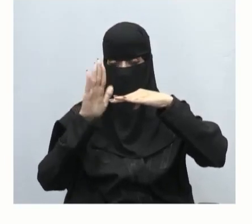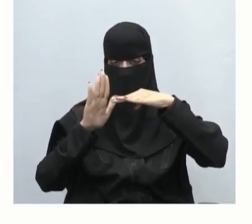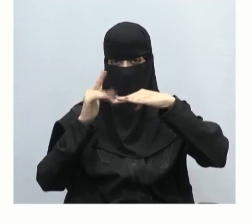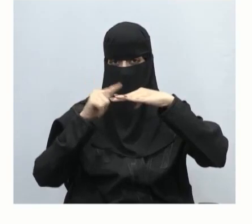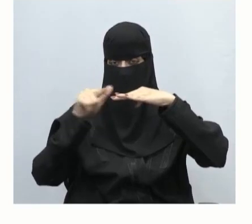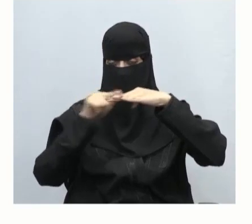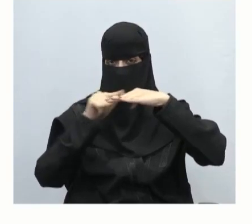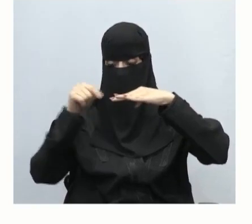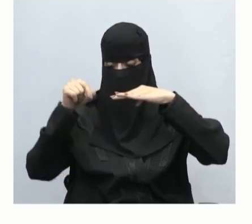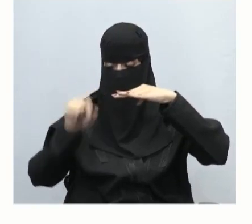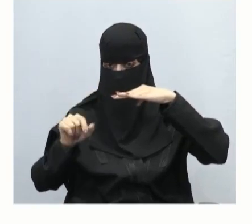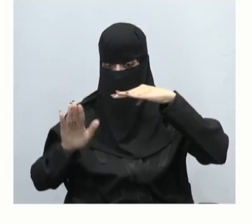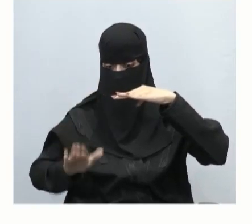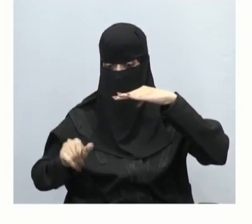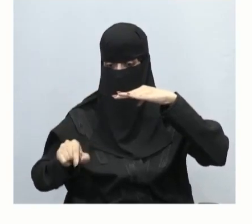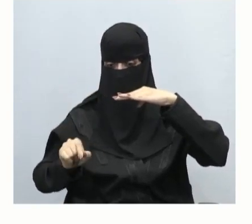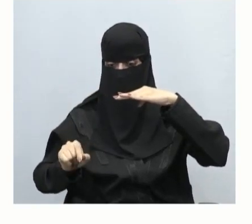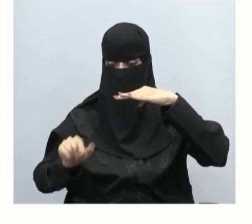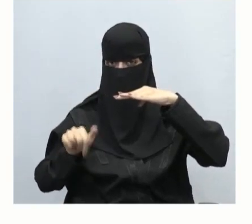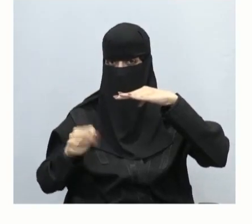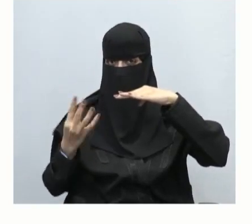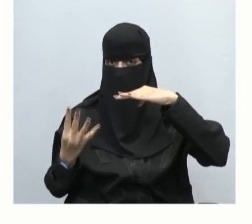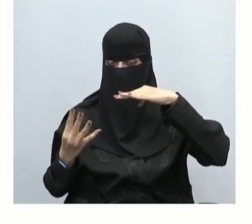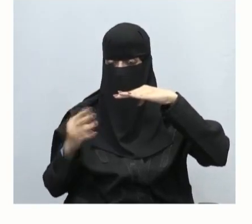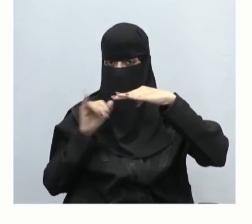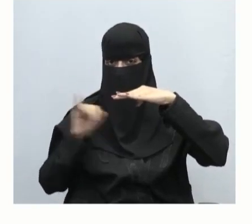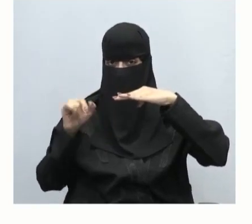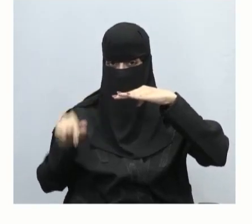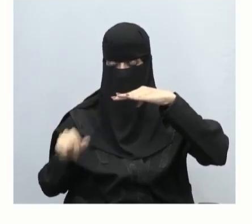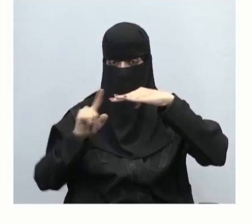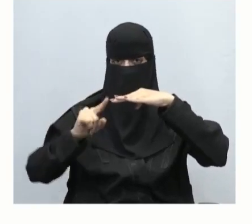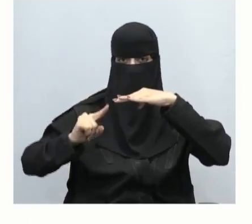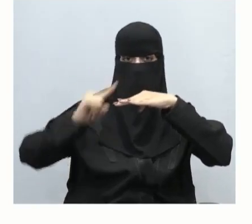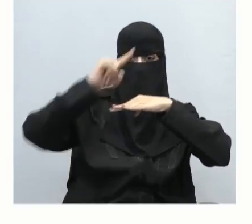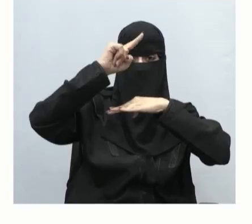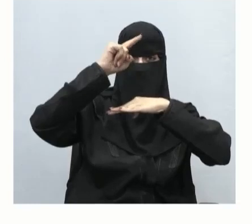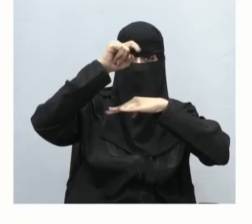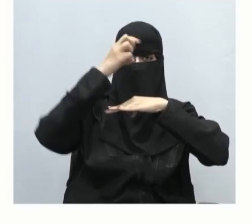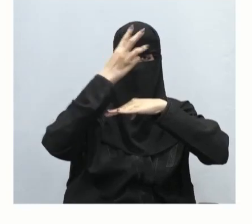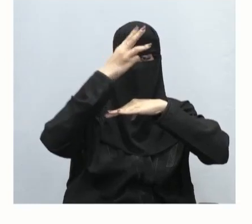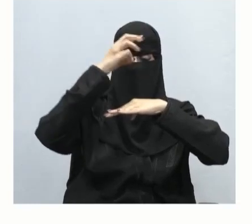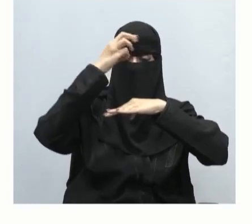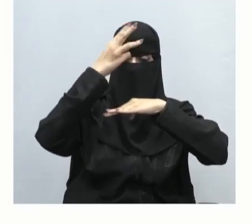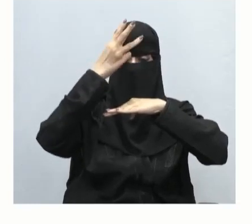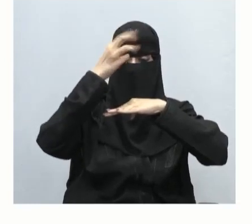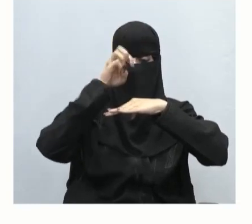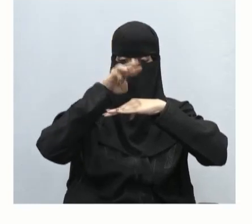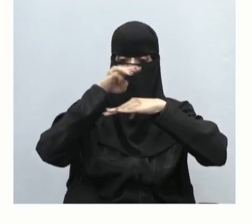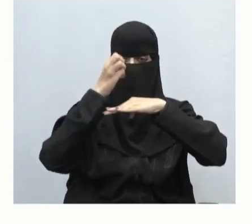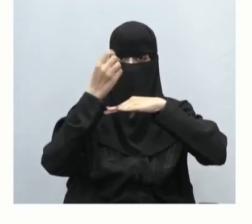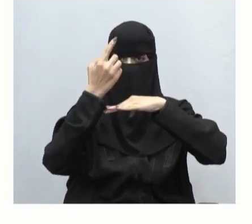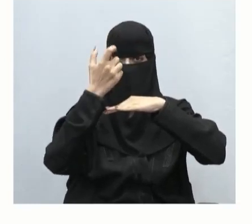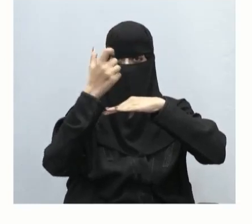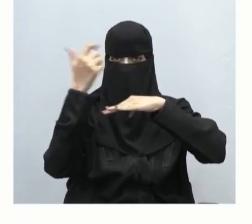البحر اذا سوف نطرح اخفض نقطه قمنا بطرح هنا هذه عمليه ماذا طرح نطرح